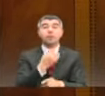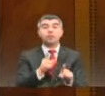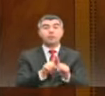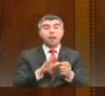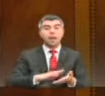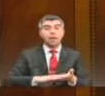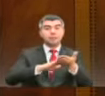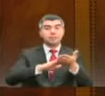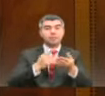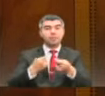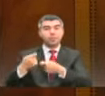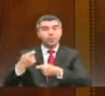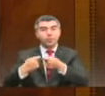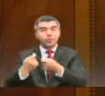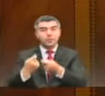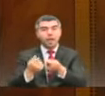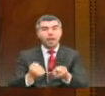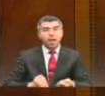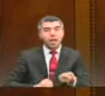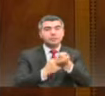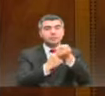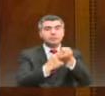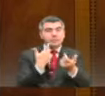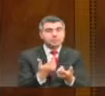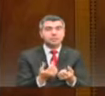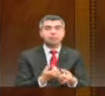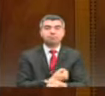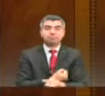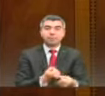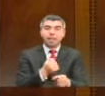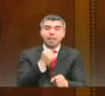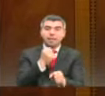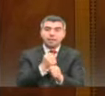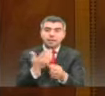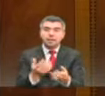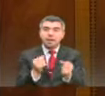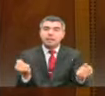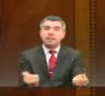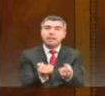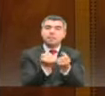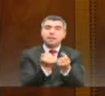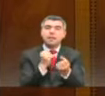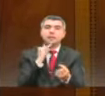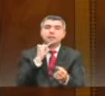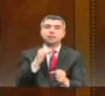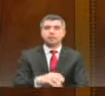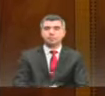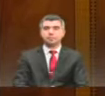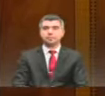الاقتصاد الوطني والنهوض بالتشغيل وتدعيم التنمية المستدامة. هذه